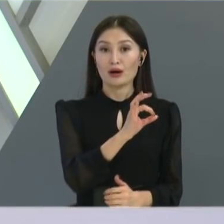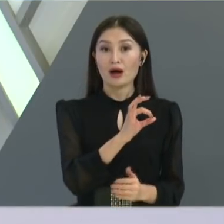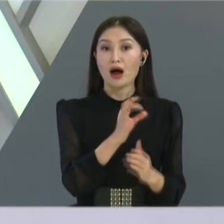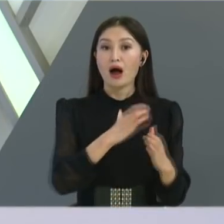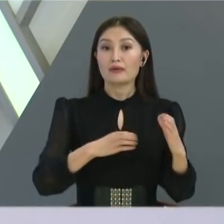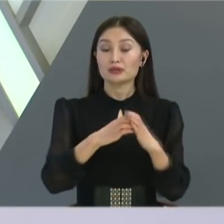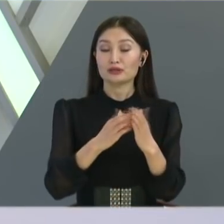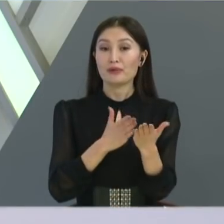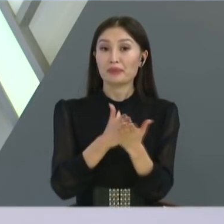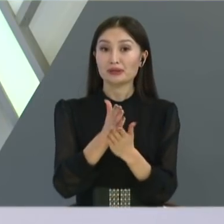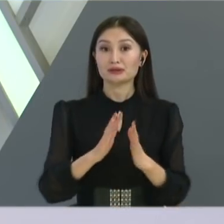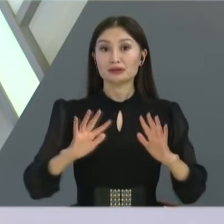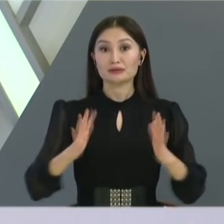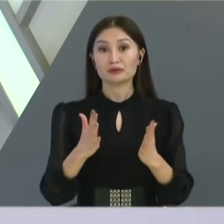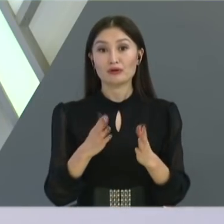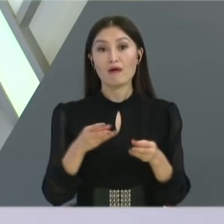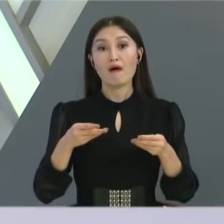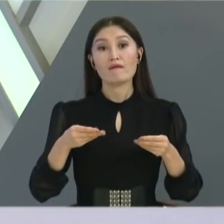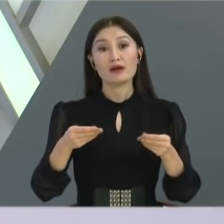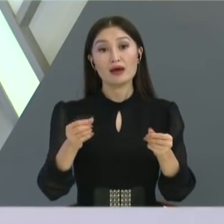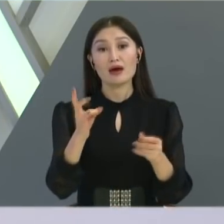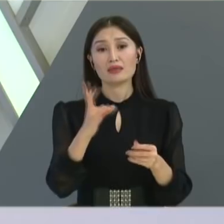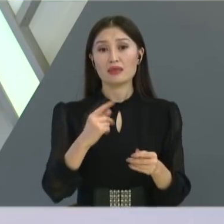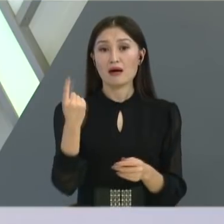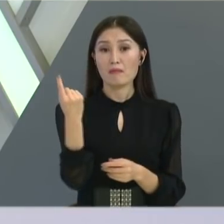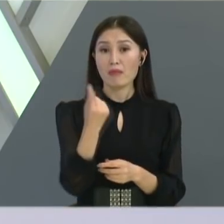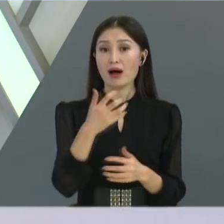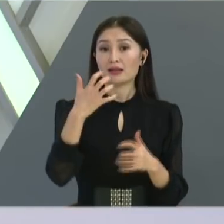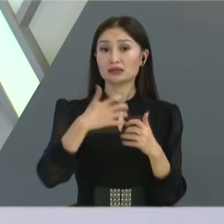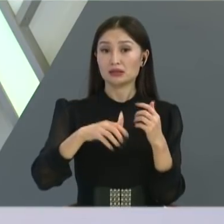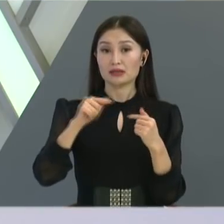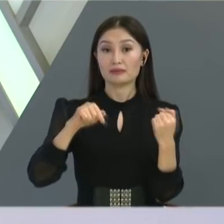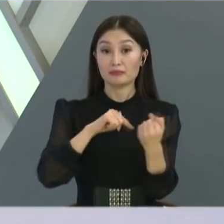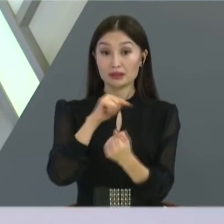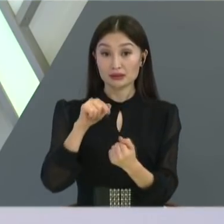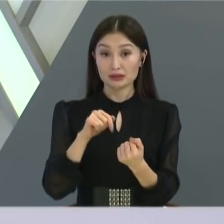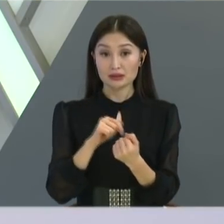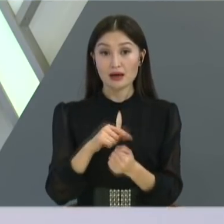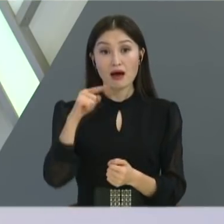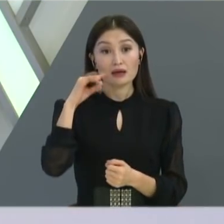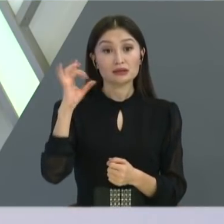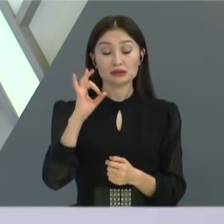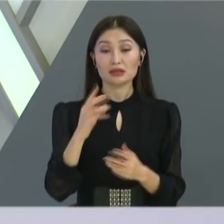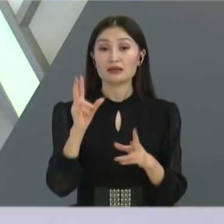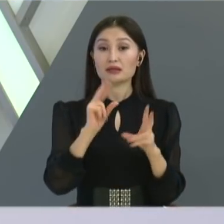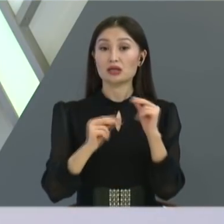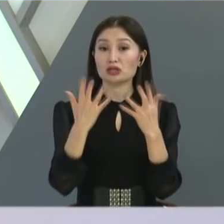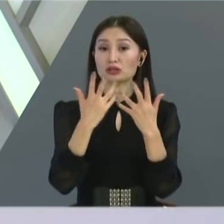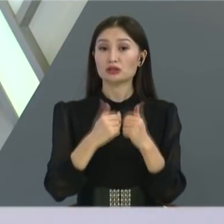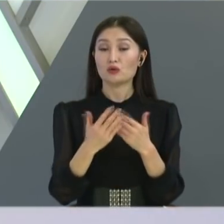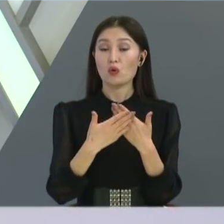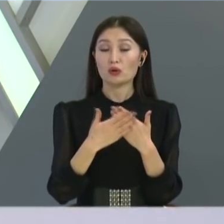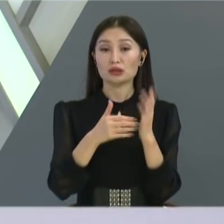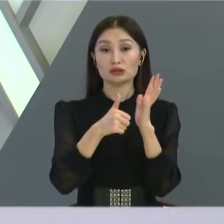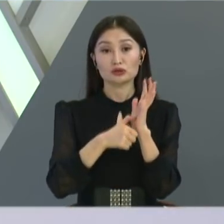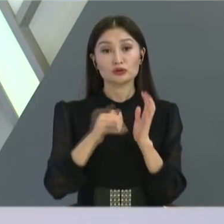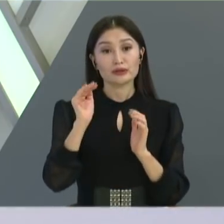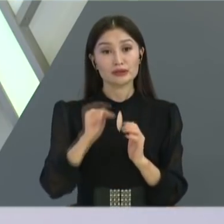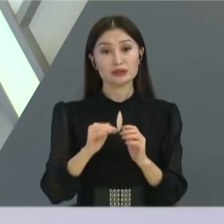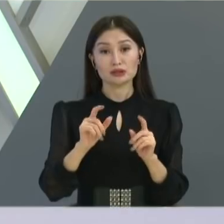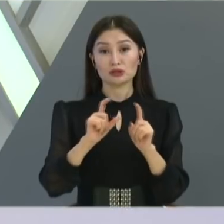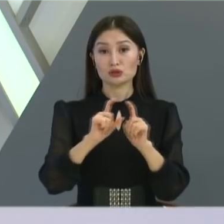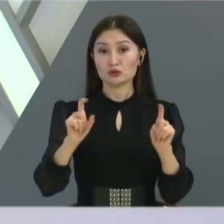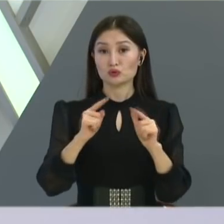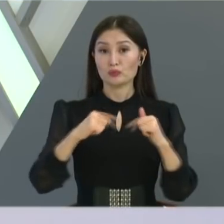Общественно-политическая обстановка в стране влияет и на малый, и на средний бизнес. В Кыргызстане насчитывается около 600 тысяч